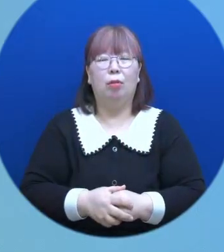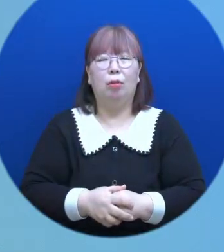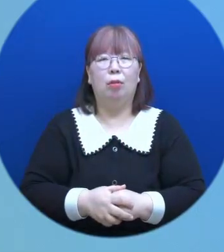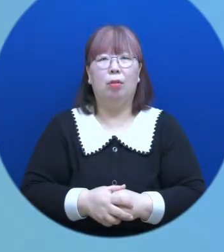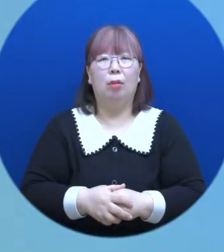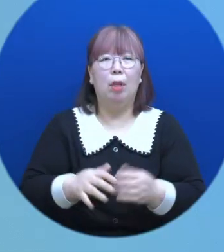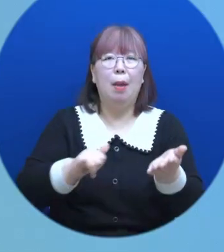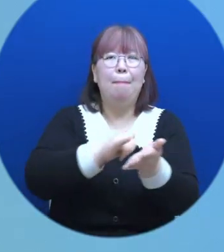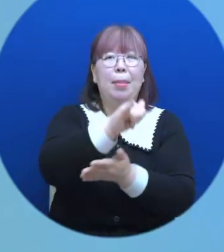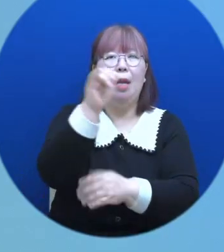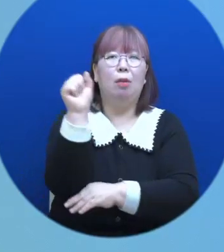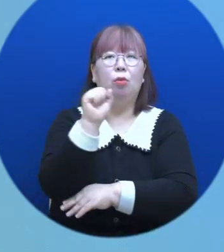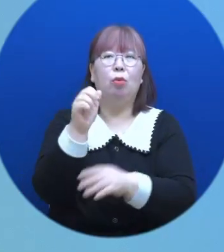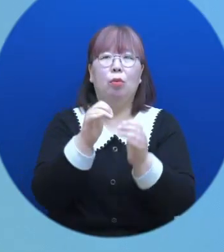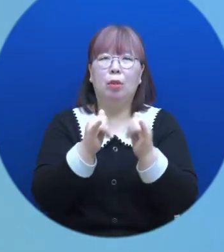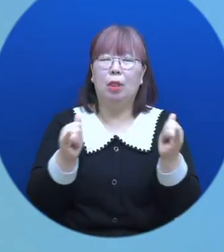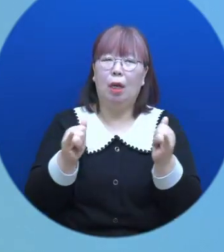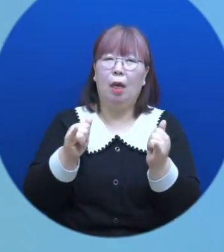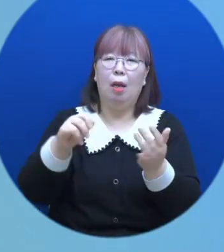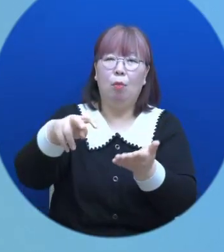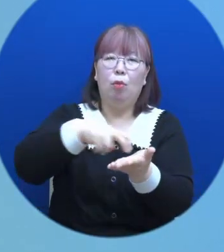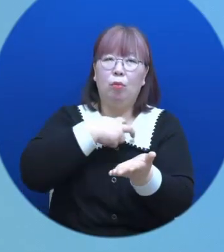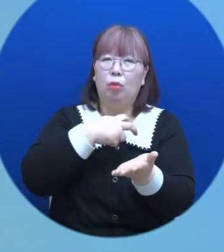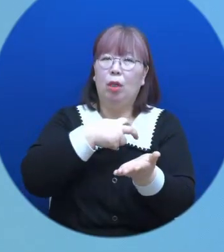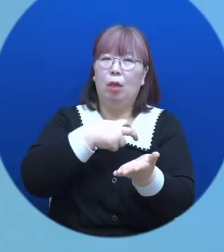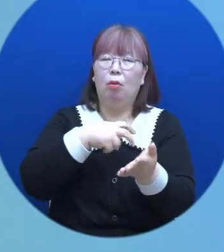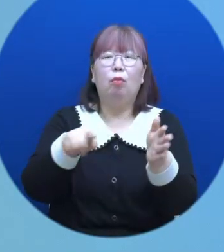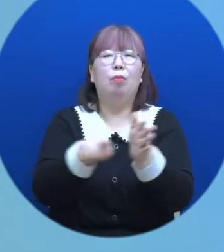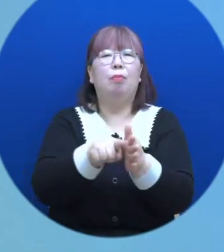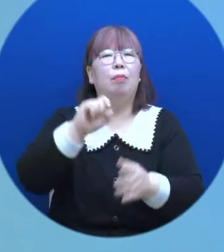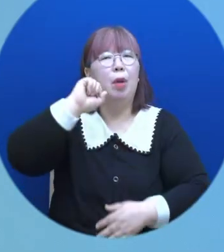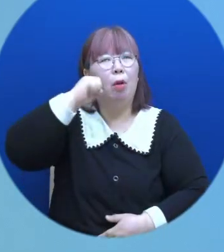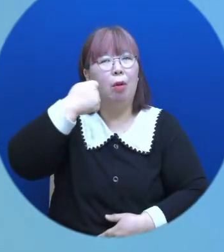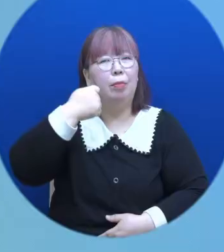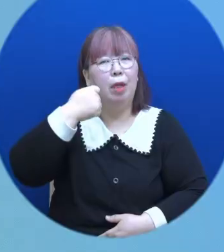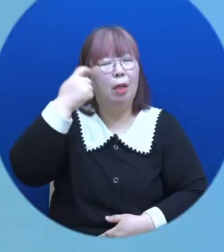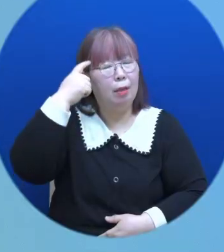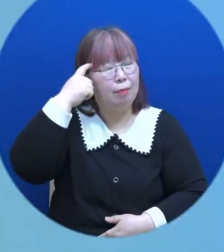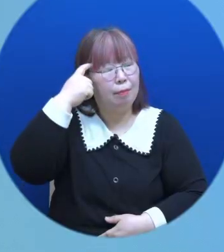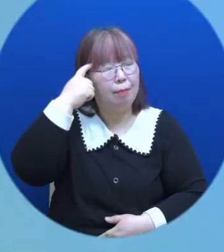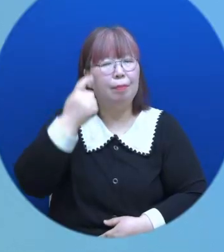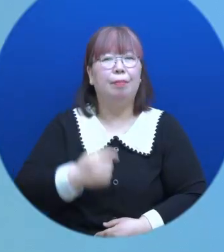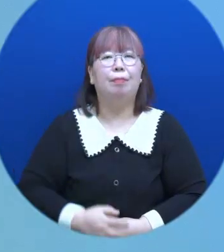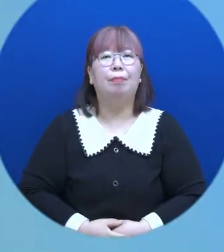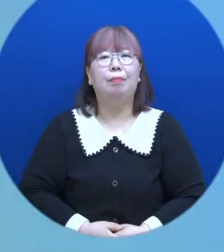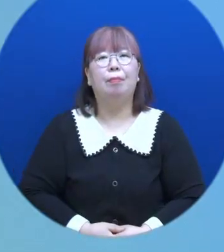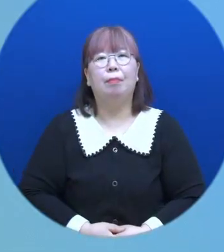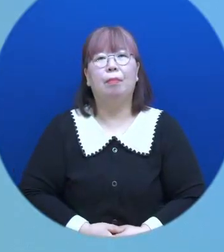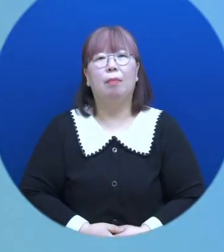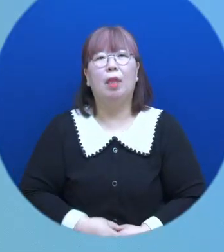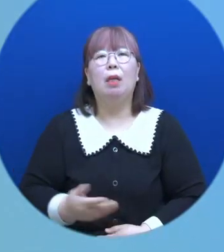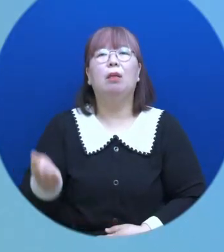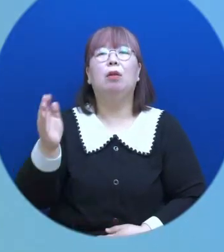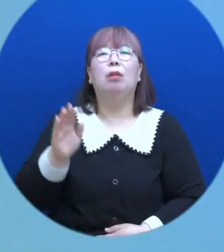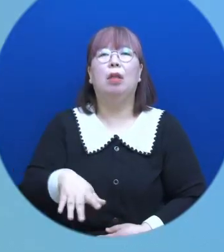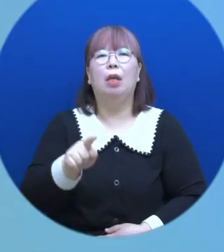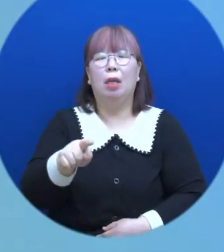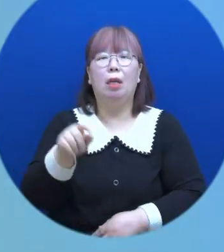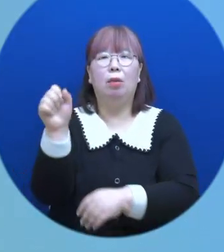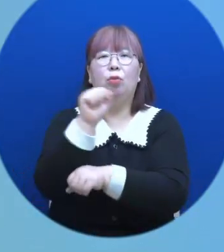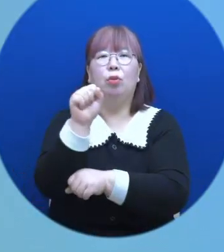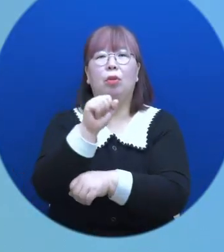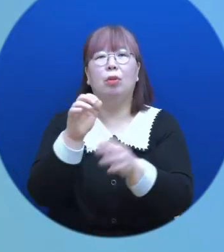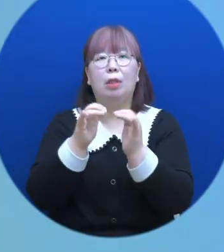비행사가 보낸 문자라고 믿기 어렵다 판단을 했어요. 그런데 이